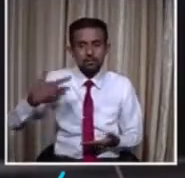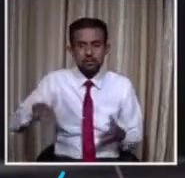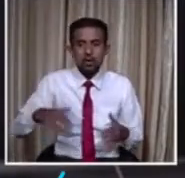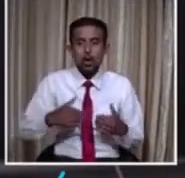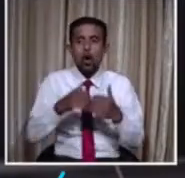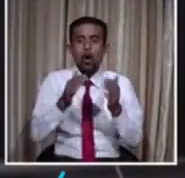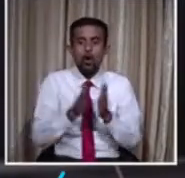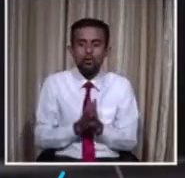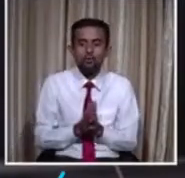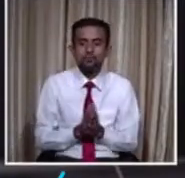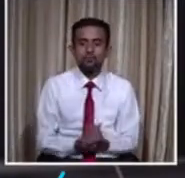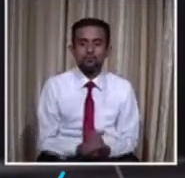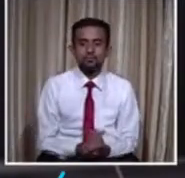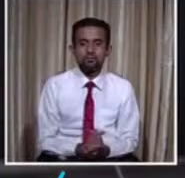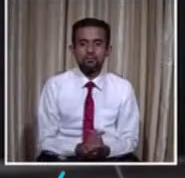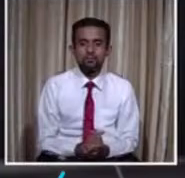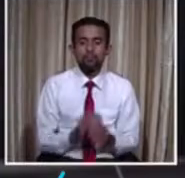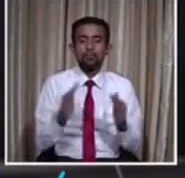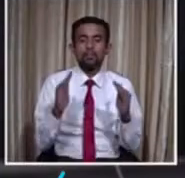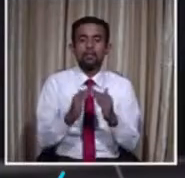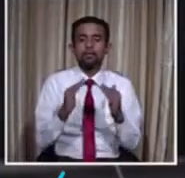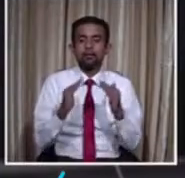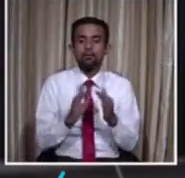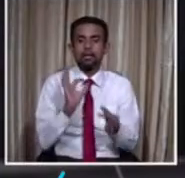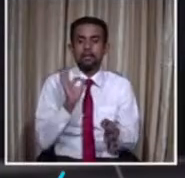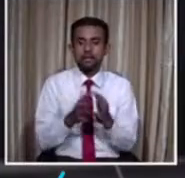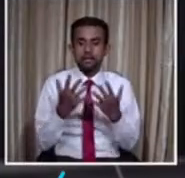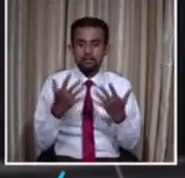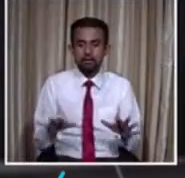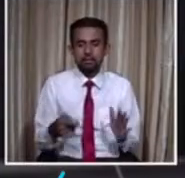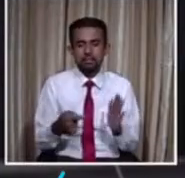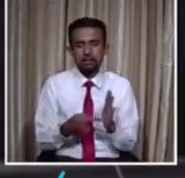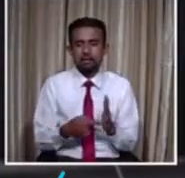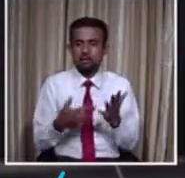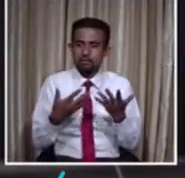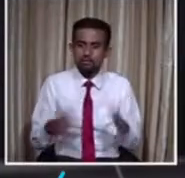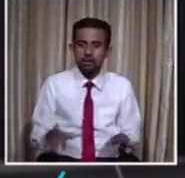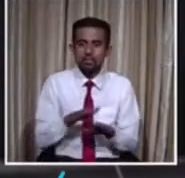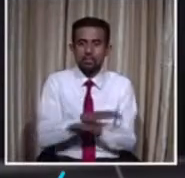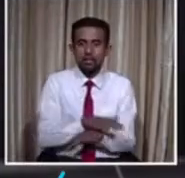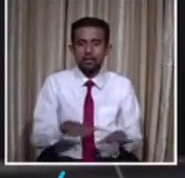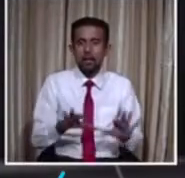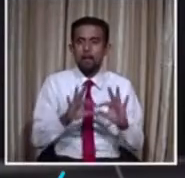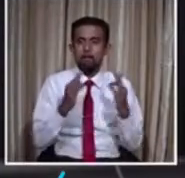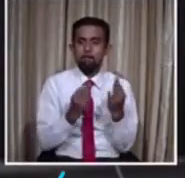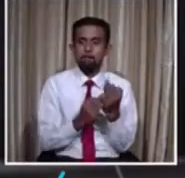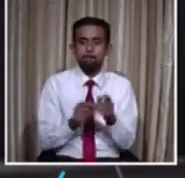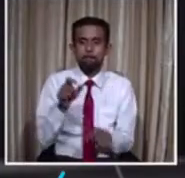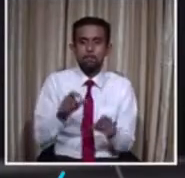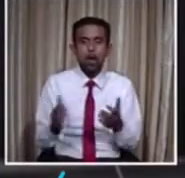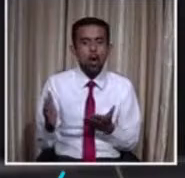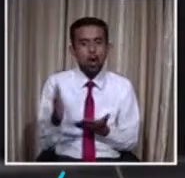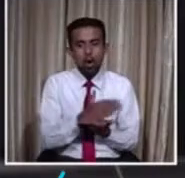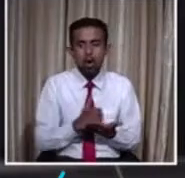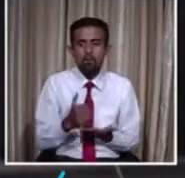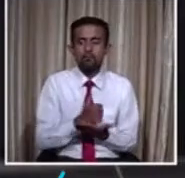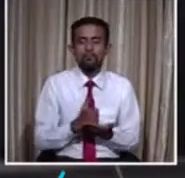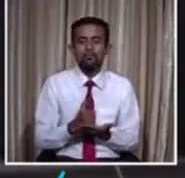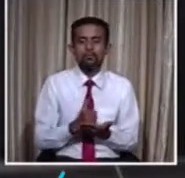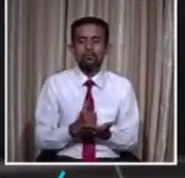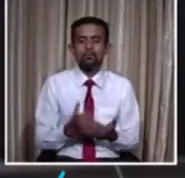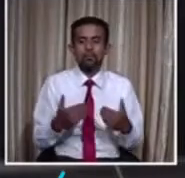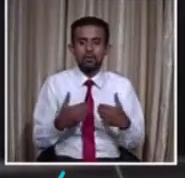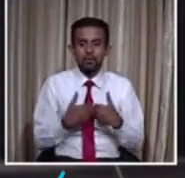Dena Wenuwenut Nivas Ginibat Wechcha Eken Pidawata Patwechcha Daru Pawulwala Samajikayan Sihilu Denama Wenuwen